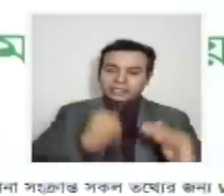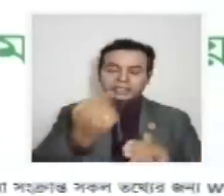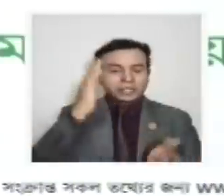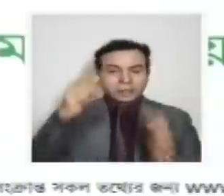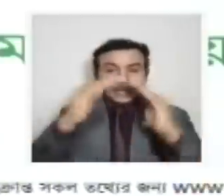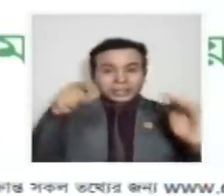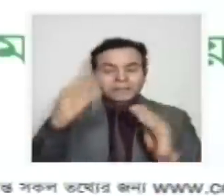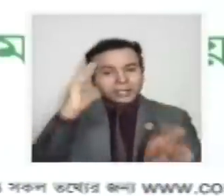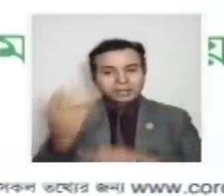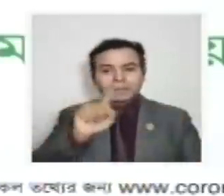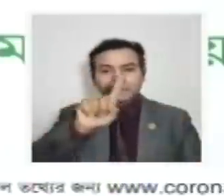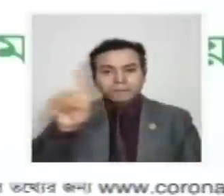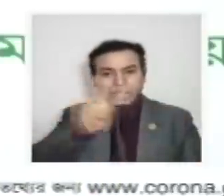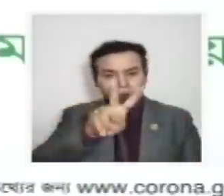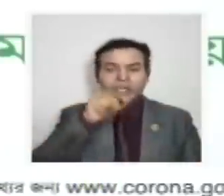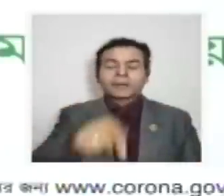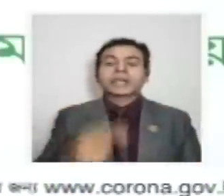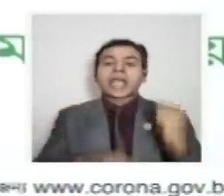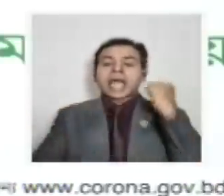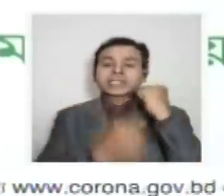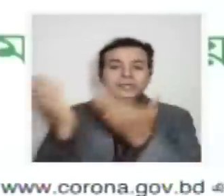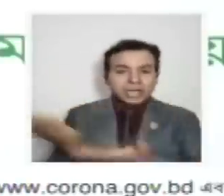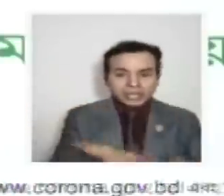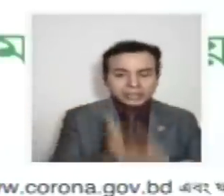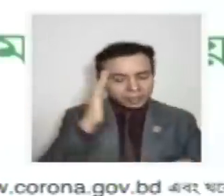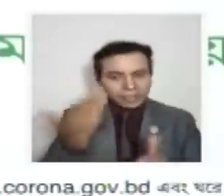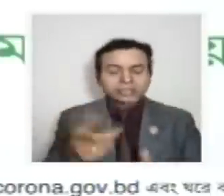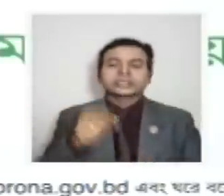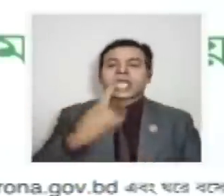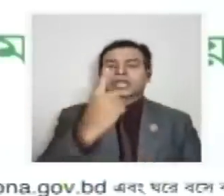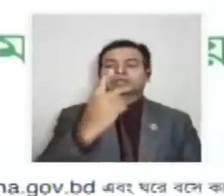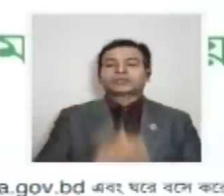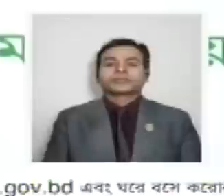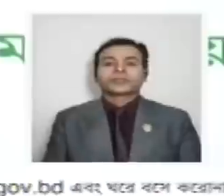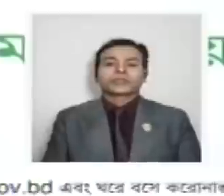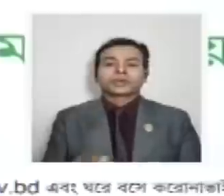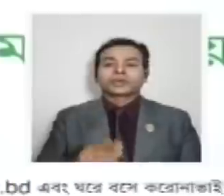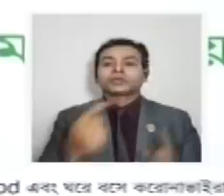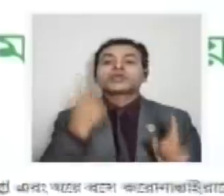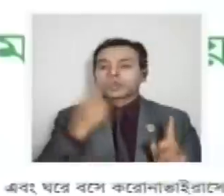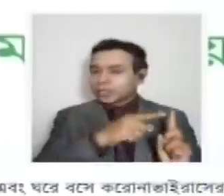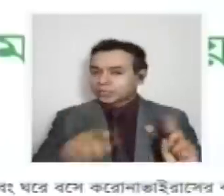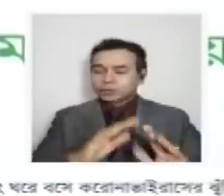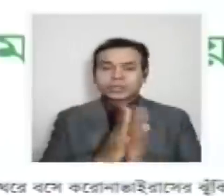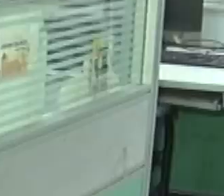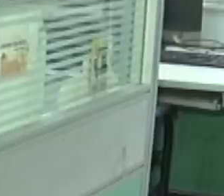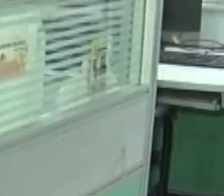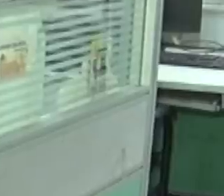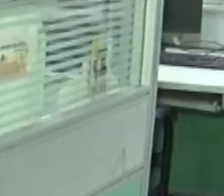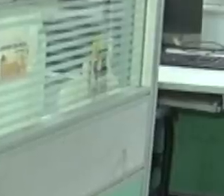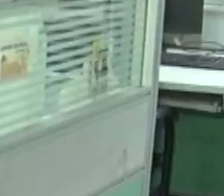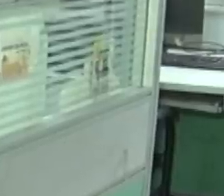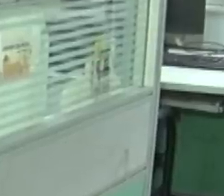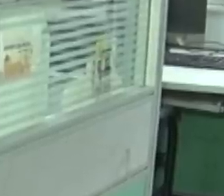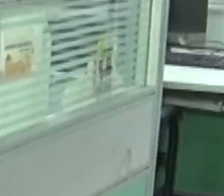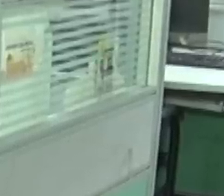যারা মৃত্যুবরণ করেছেন তাদের মধ্যে হাসপাতালে 22 জন, বাড়িতে 12 জন এবং মৃত অবস্থায় হাসপাতালে আসছেন 1 জন।